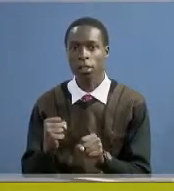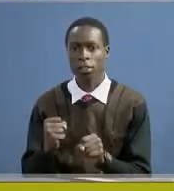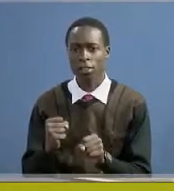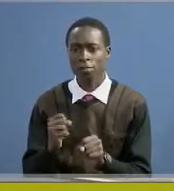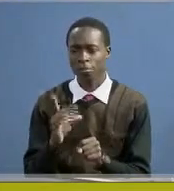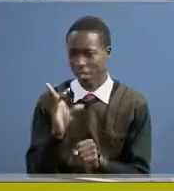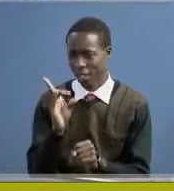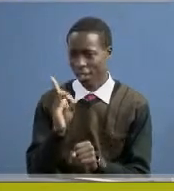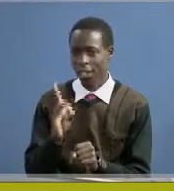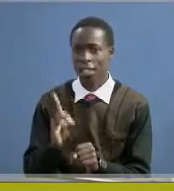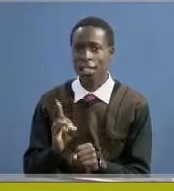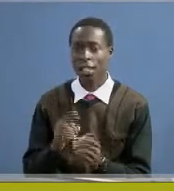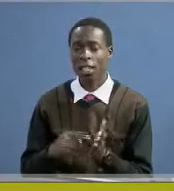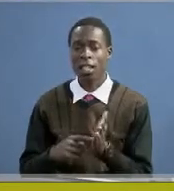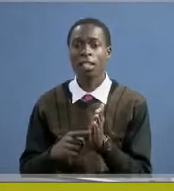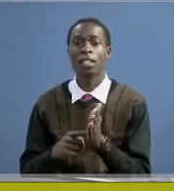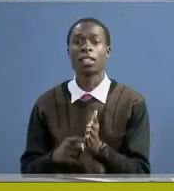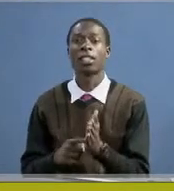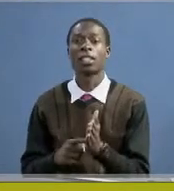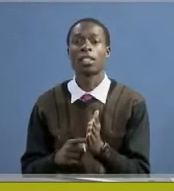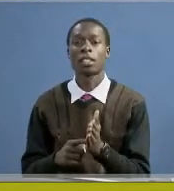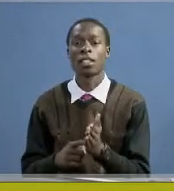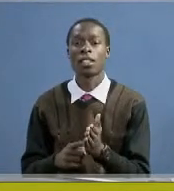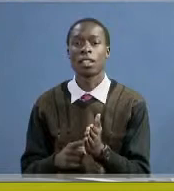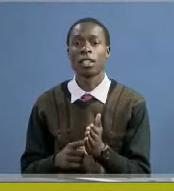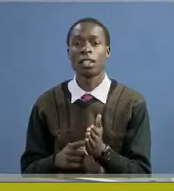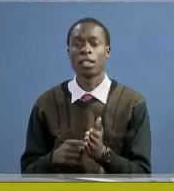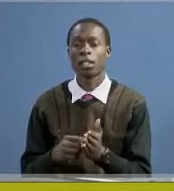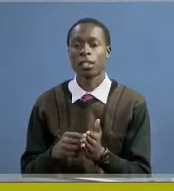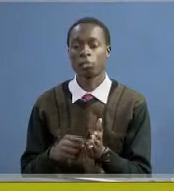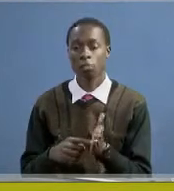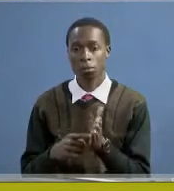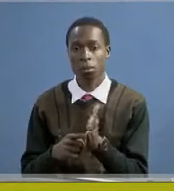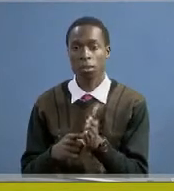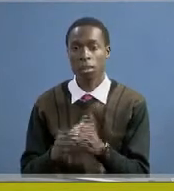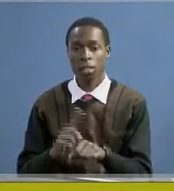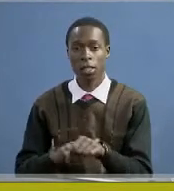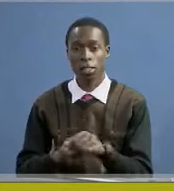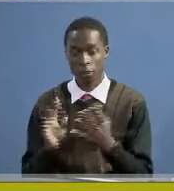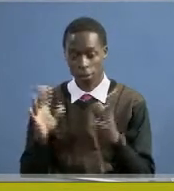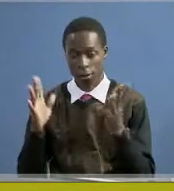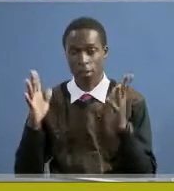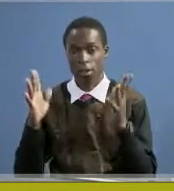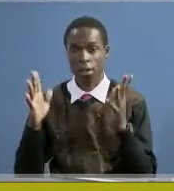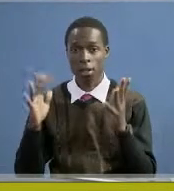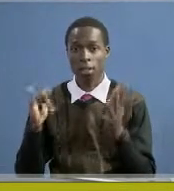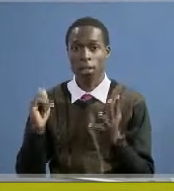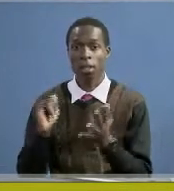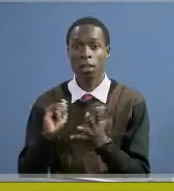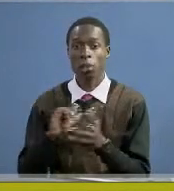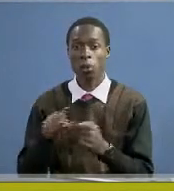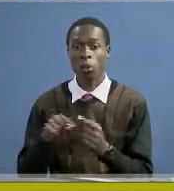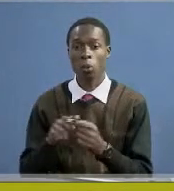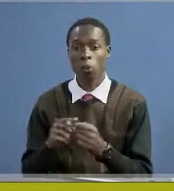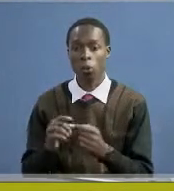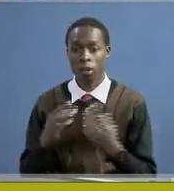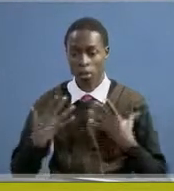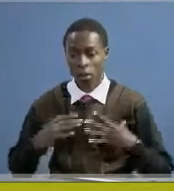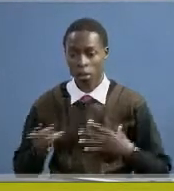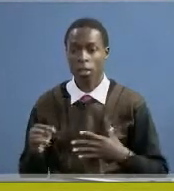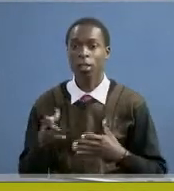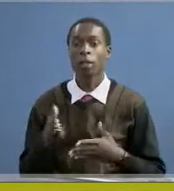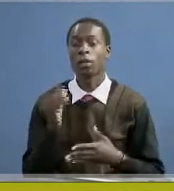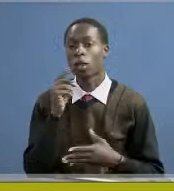decorations, ensuring that the environment already is showing them that it's time for celebration. So that when the customer comes in the